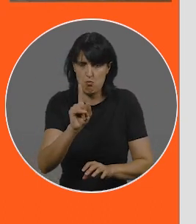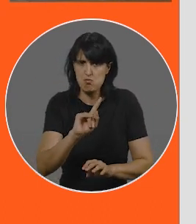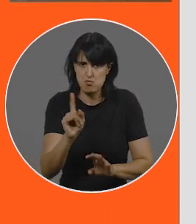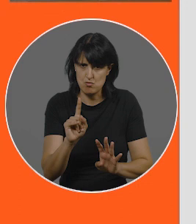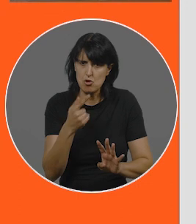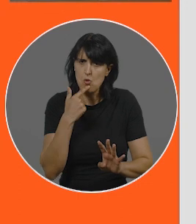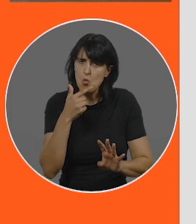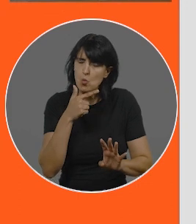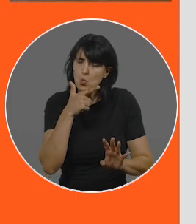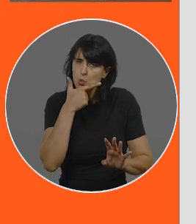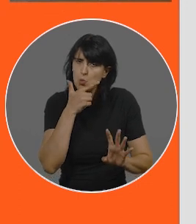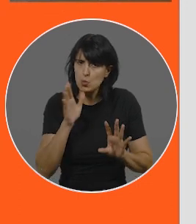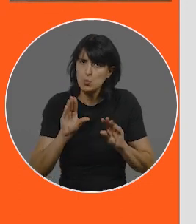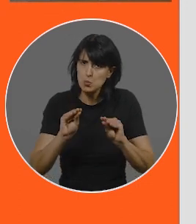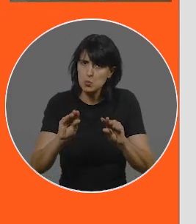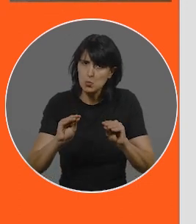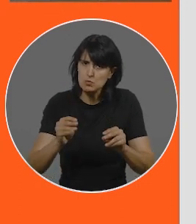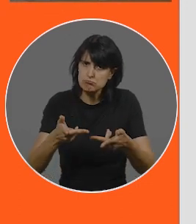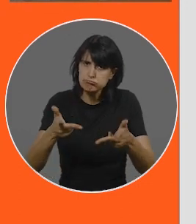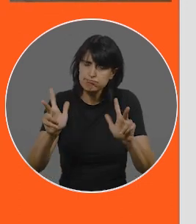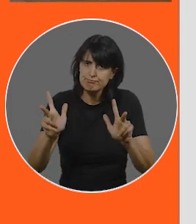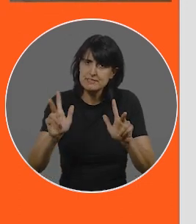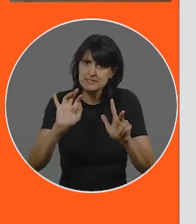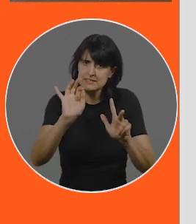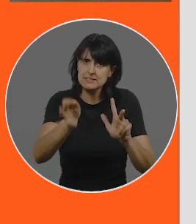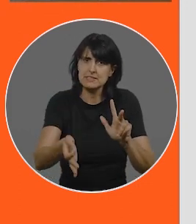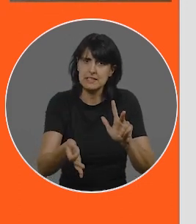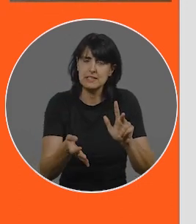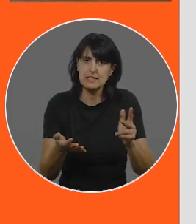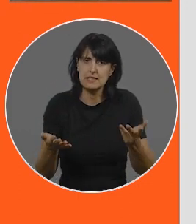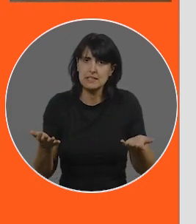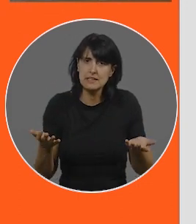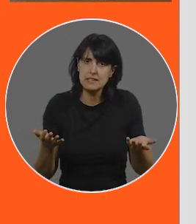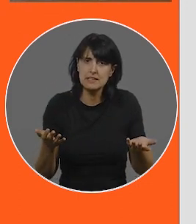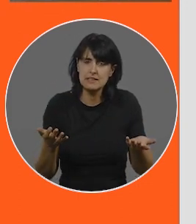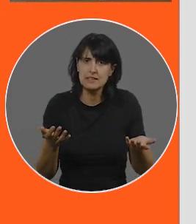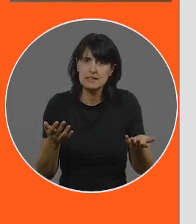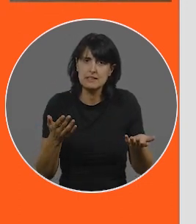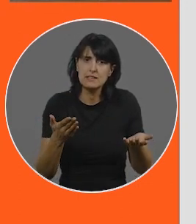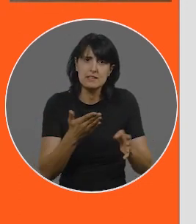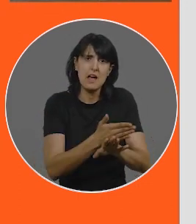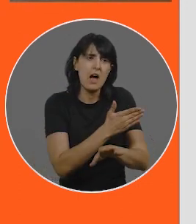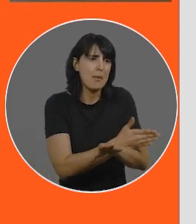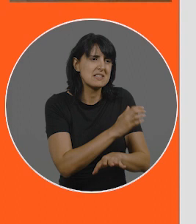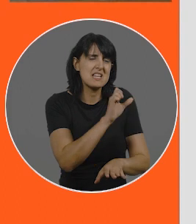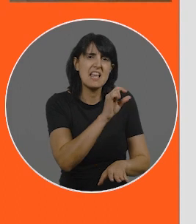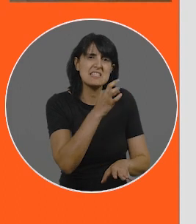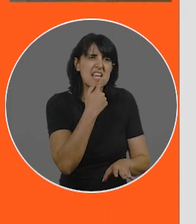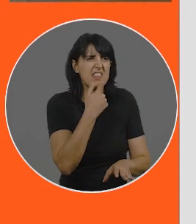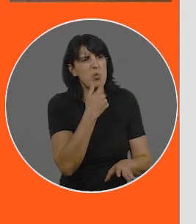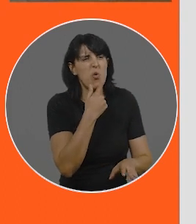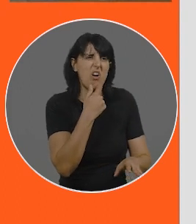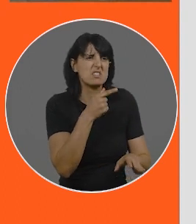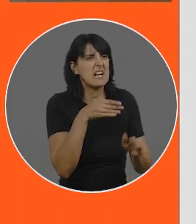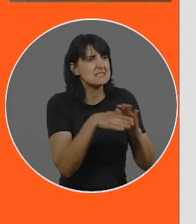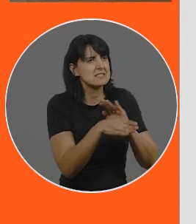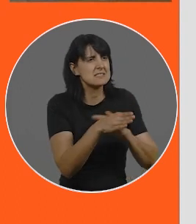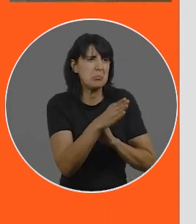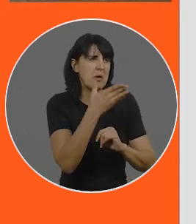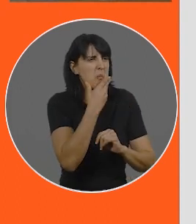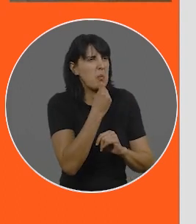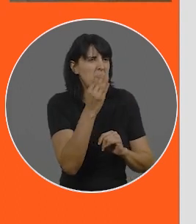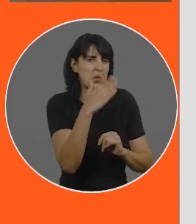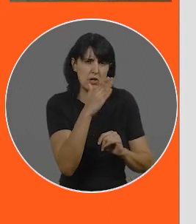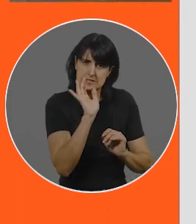contra de l'accessibilitat. No, no, no és això. Una mica el que deia l'Ester, no? Uf, això, és que això, si és accessible, no és